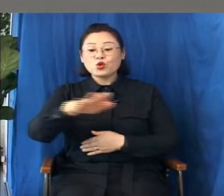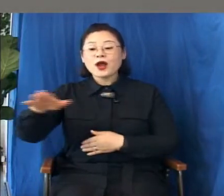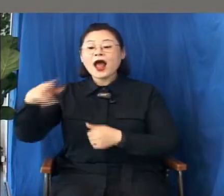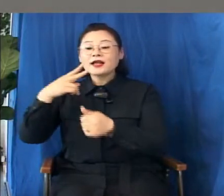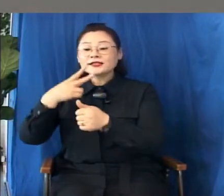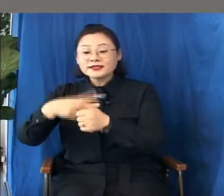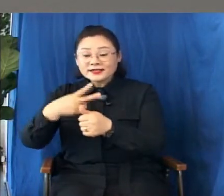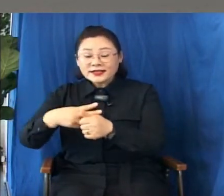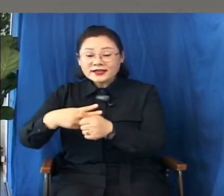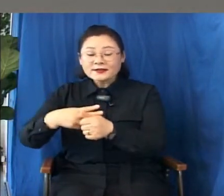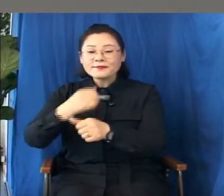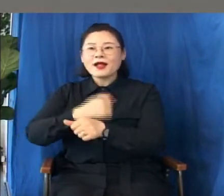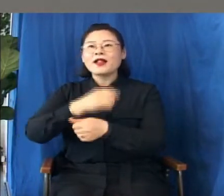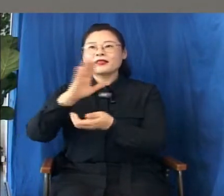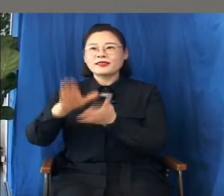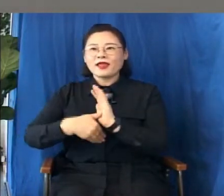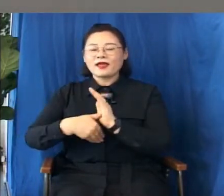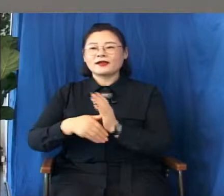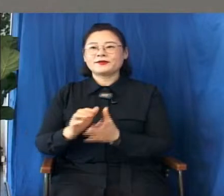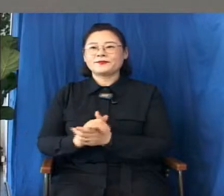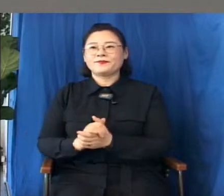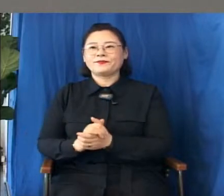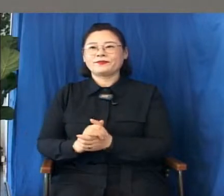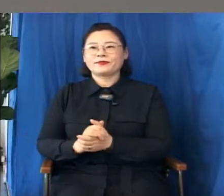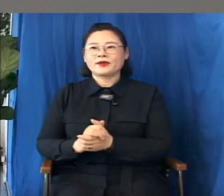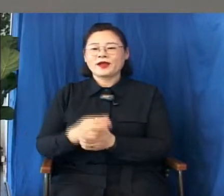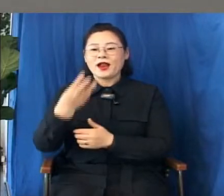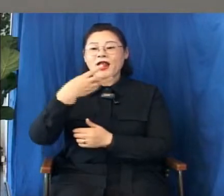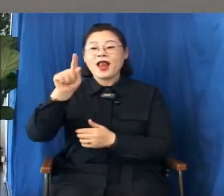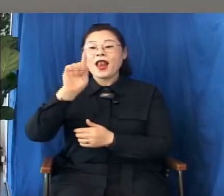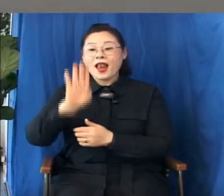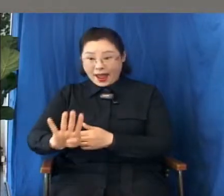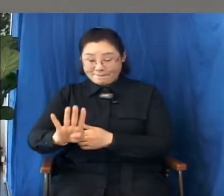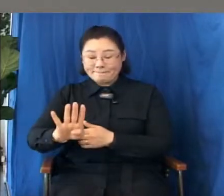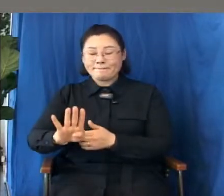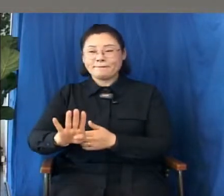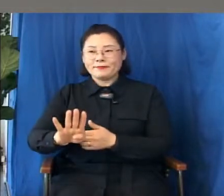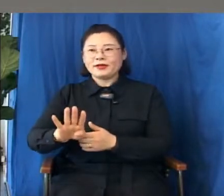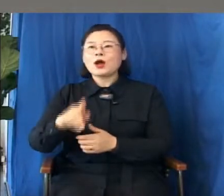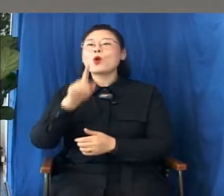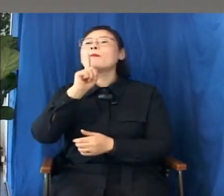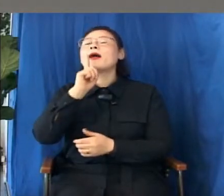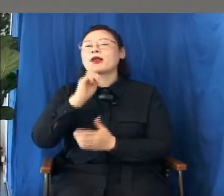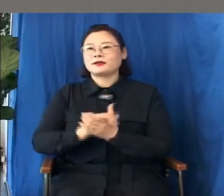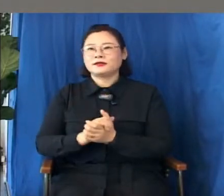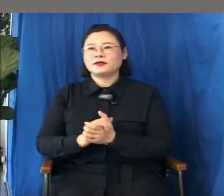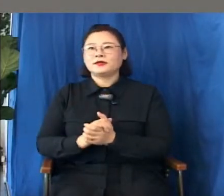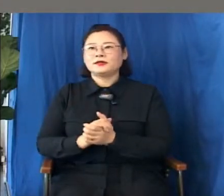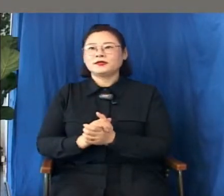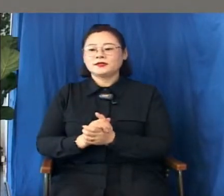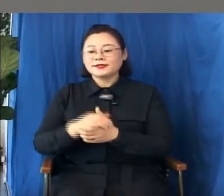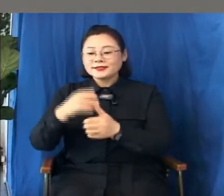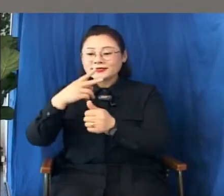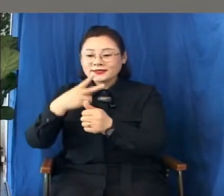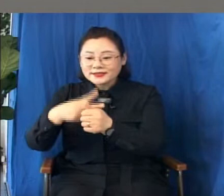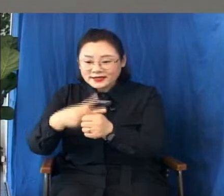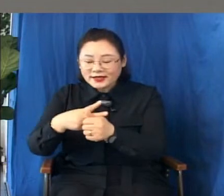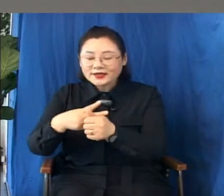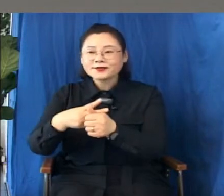랍 그럽니다. 우리가 무슨 주일학교 선생님, 목사가 주일학교 선생님 부를 때 선생님